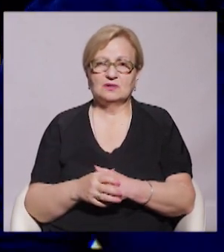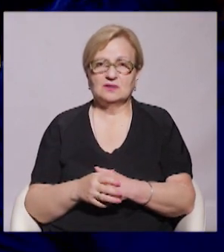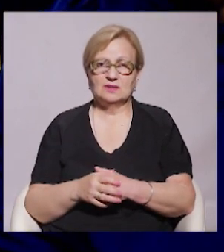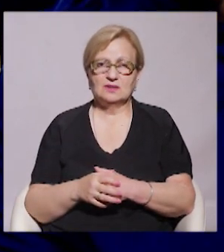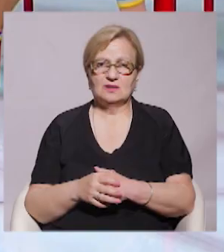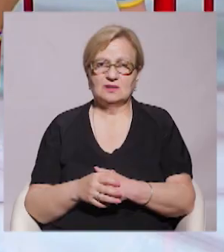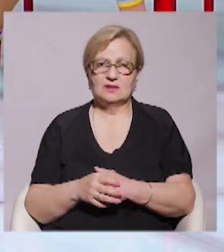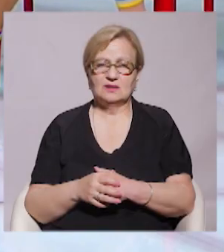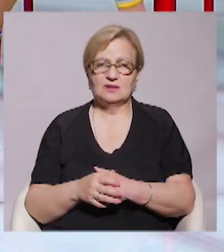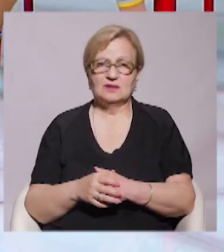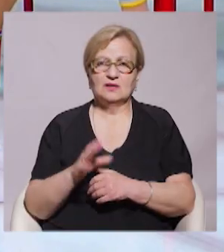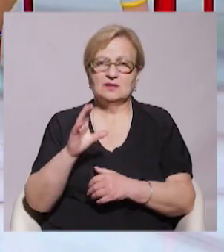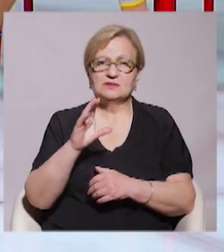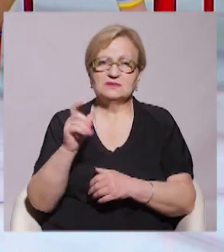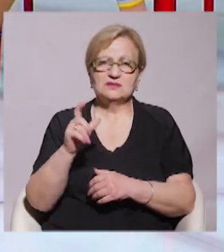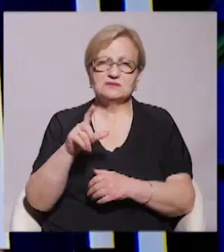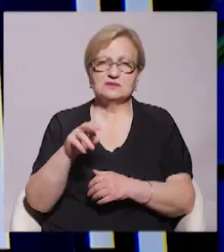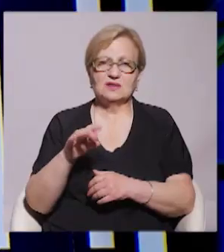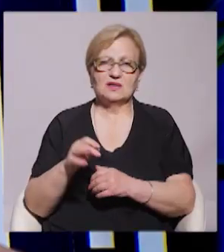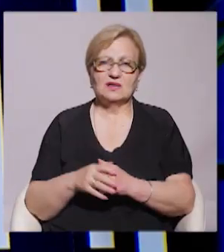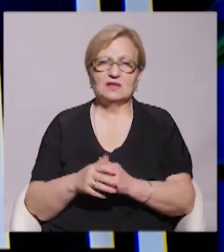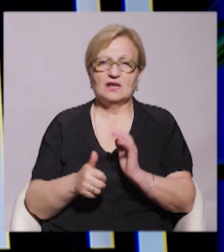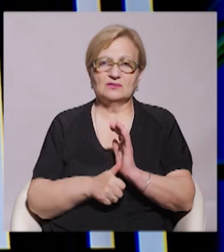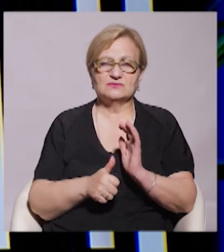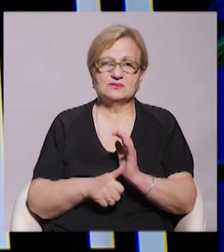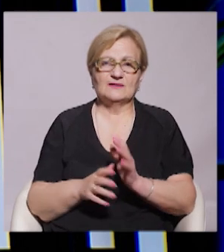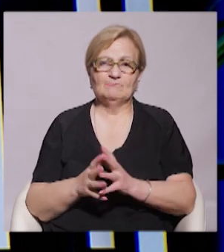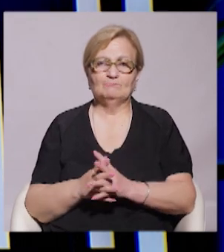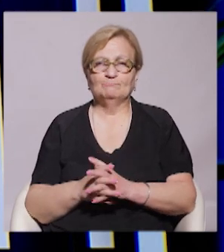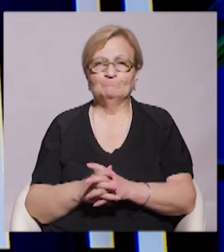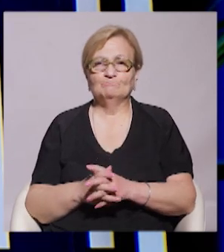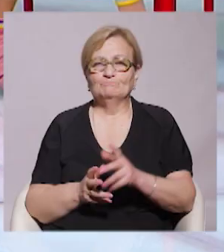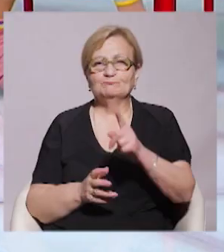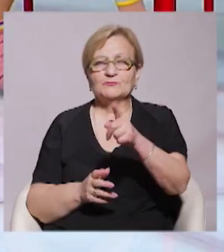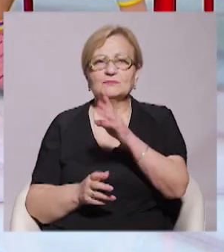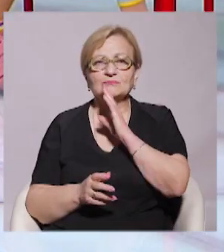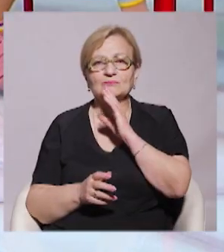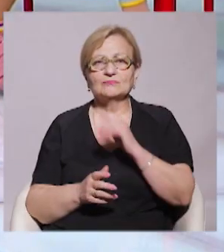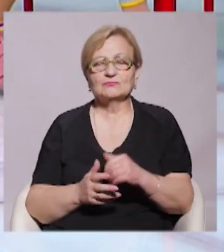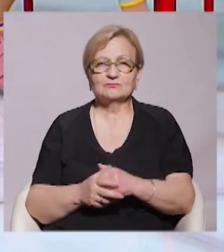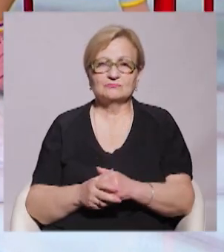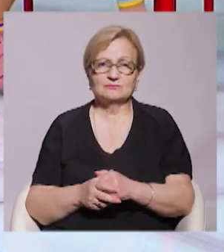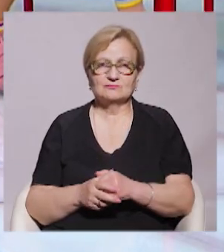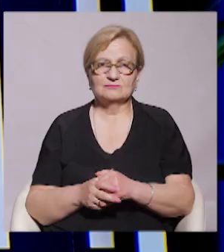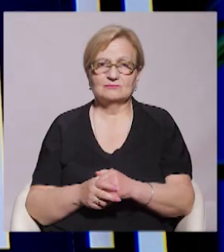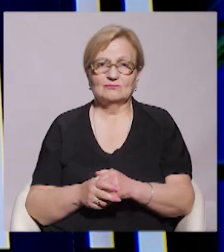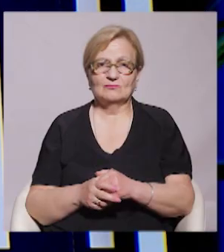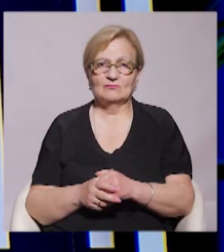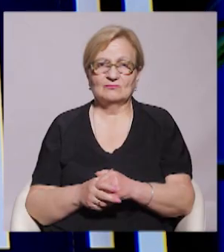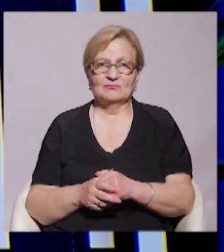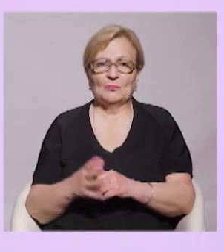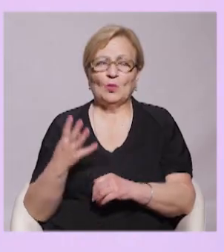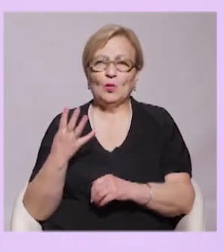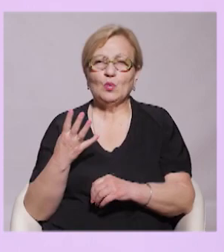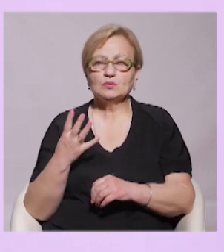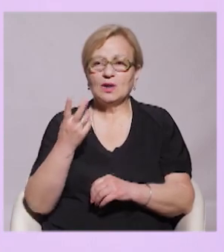და სესილი ითვლის აი ამ ნახატზე 6-იანებს ანასტასია რა გამოგივიდა რამდენი გამოგივიდა